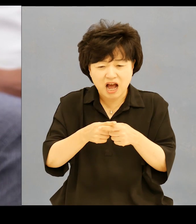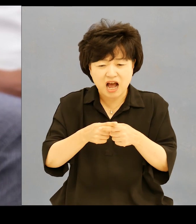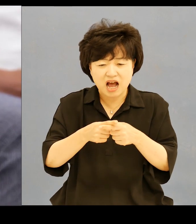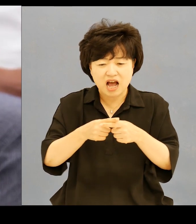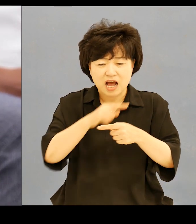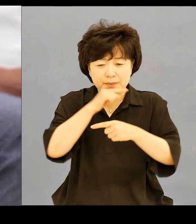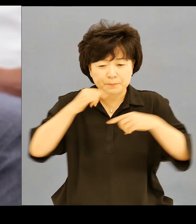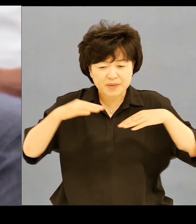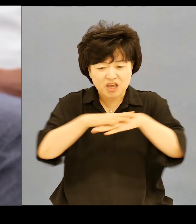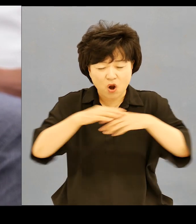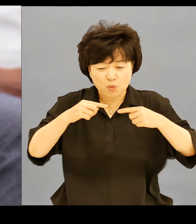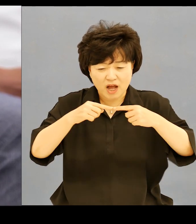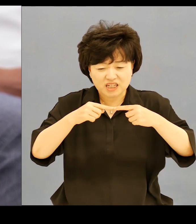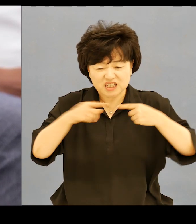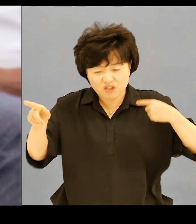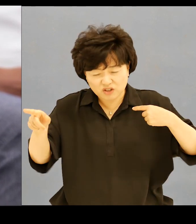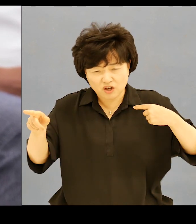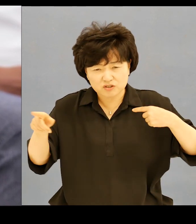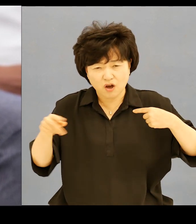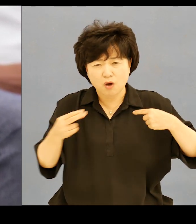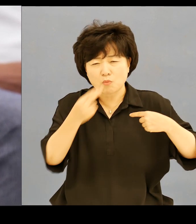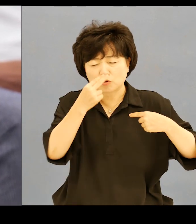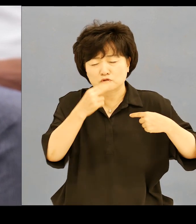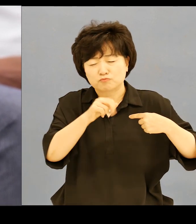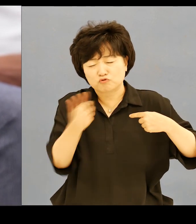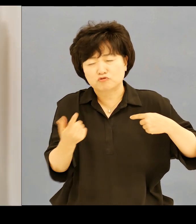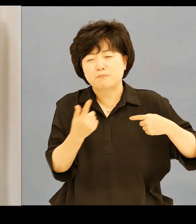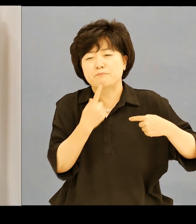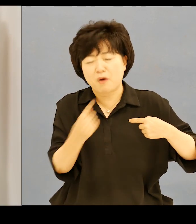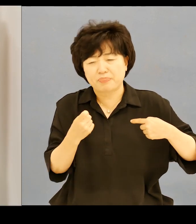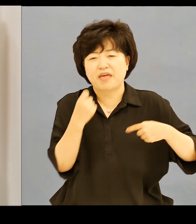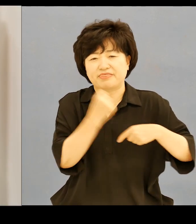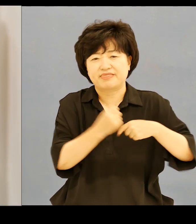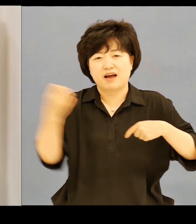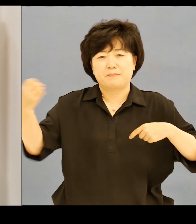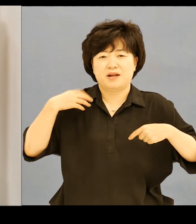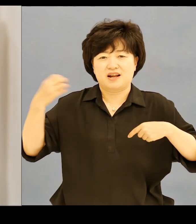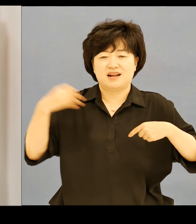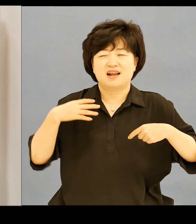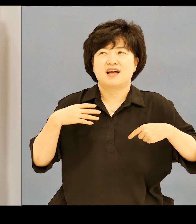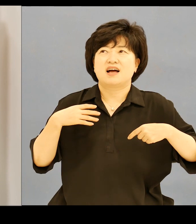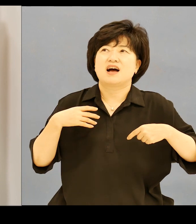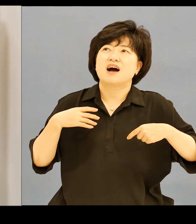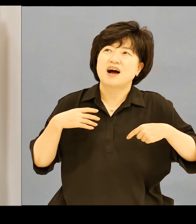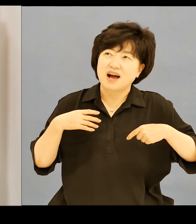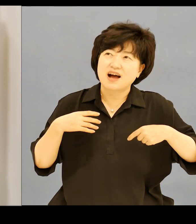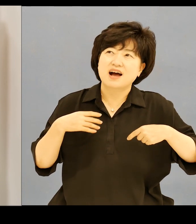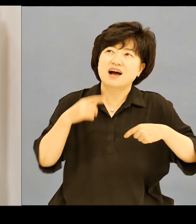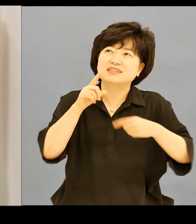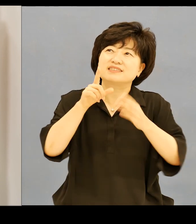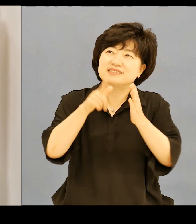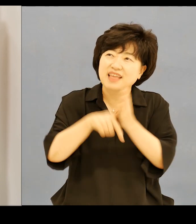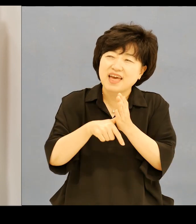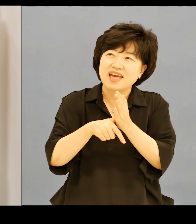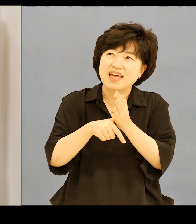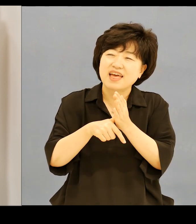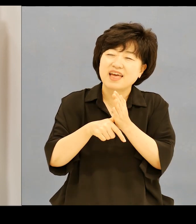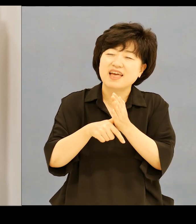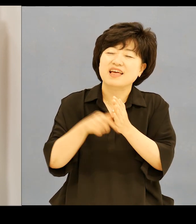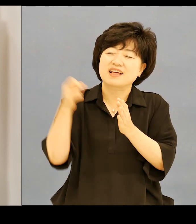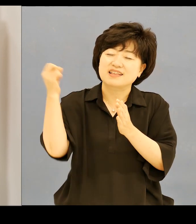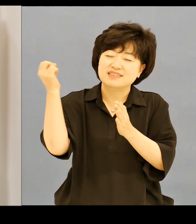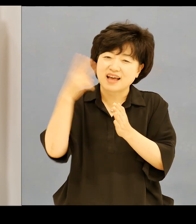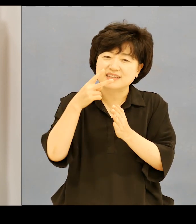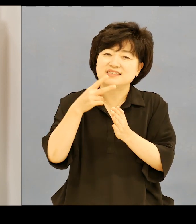목숨이 위험해질 뻔했다라고 그러니까 제 생각에는 이제 아 하나님께서 그 순간에 의사